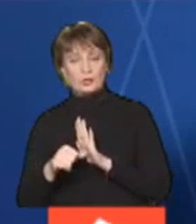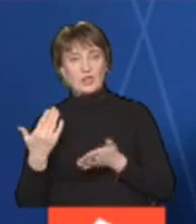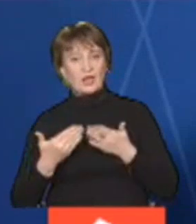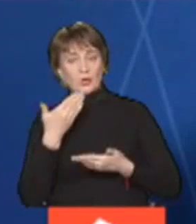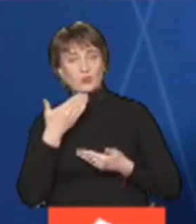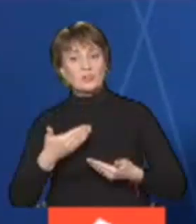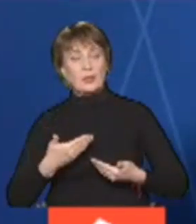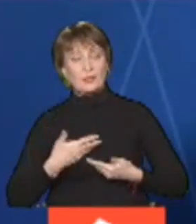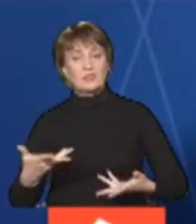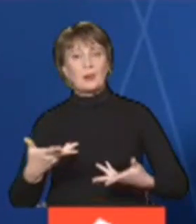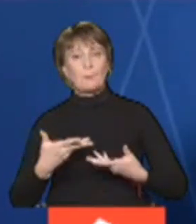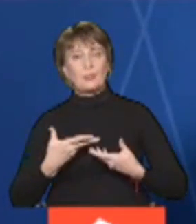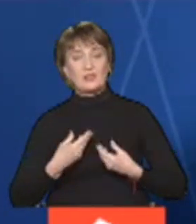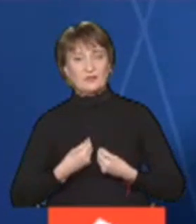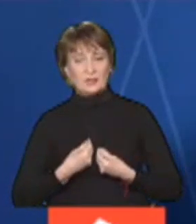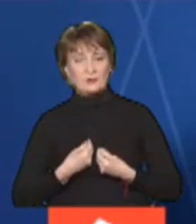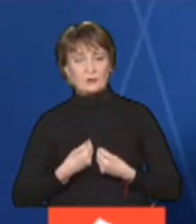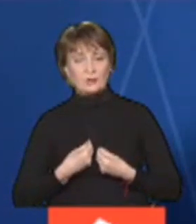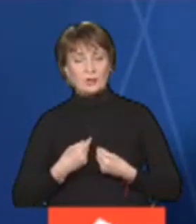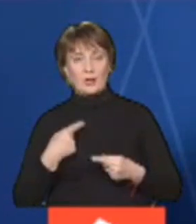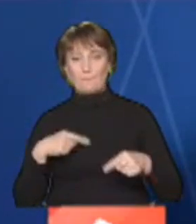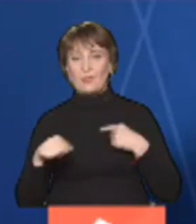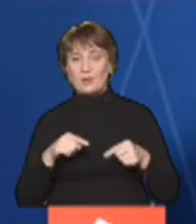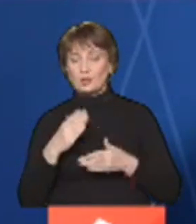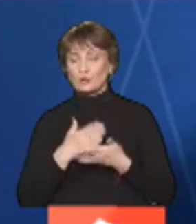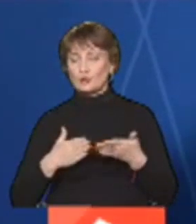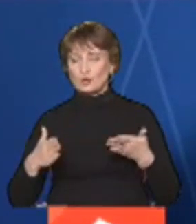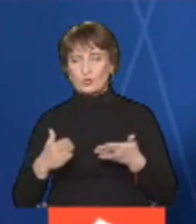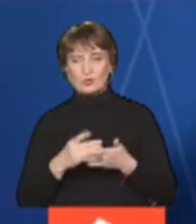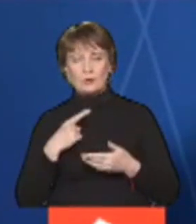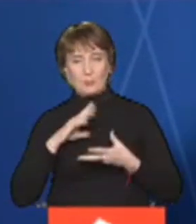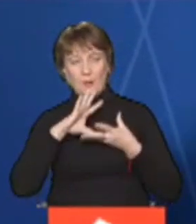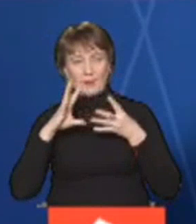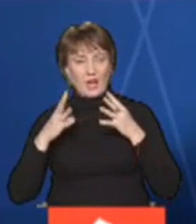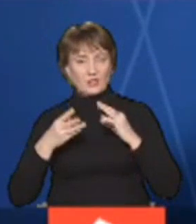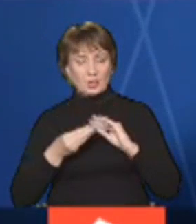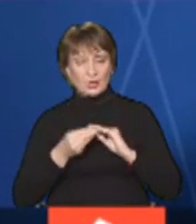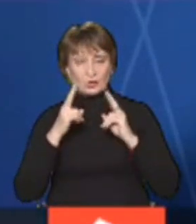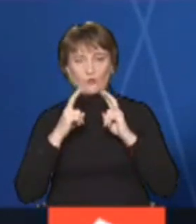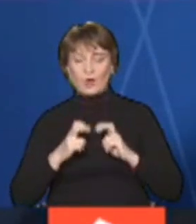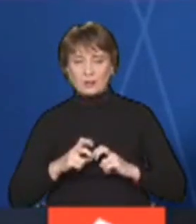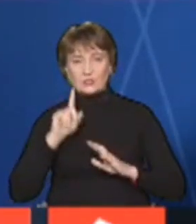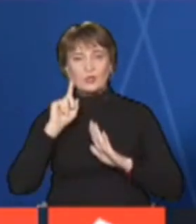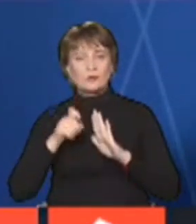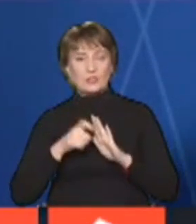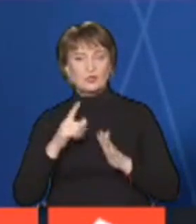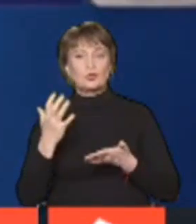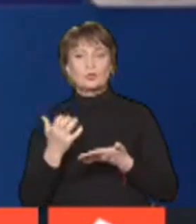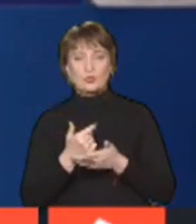чи вплине це на прийдешній матч, я відповім – жодним чином. Ми проаналізували, усвідомили, що сталося і готові до